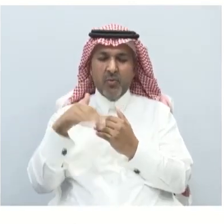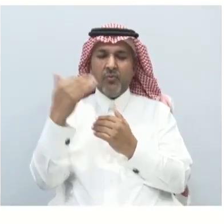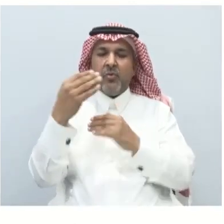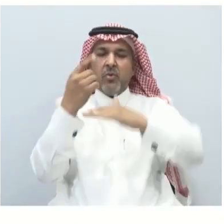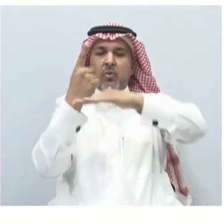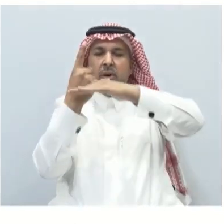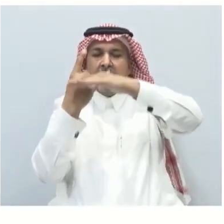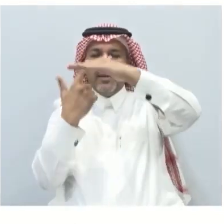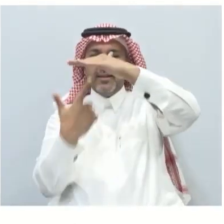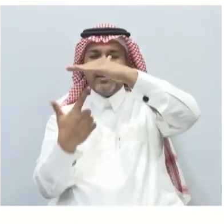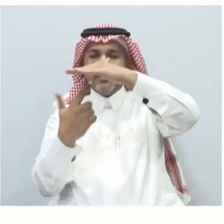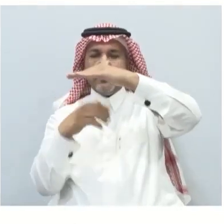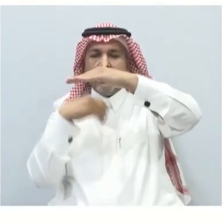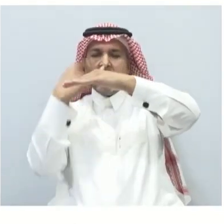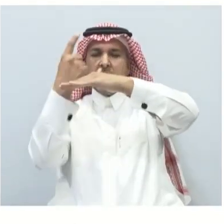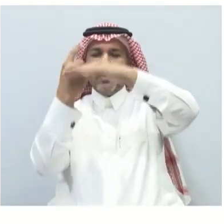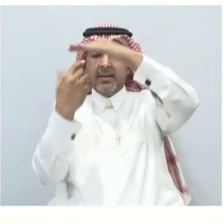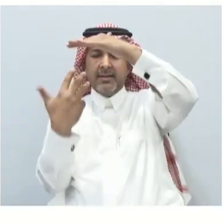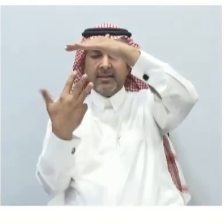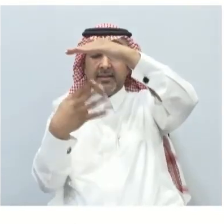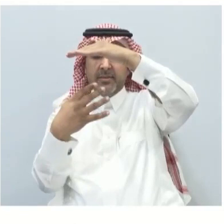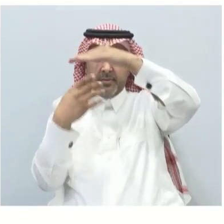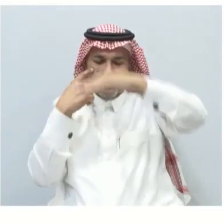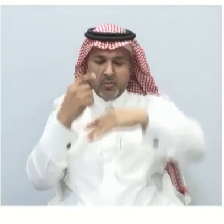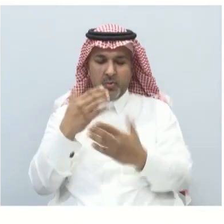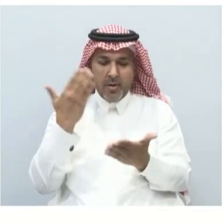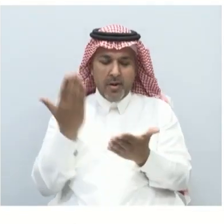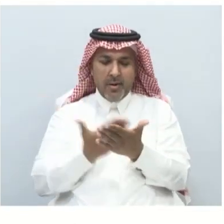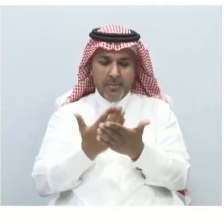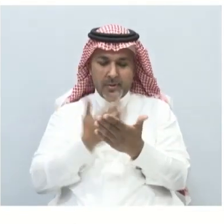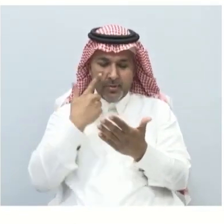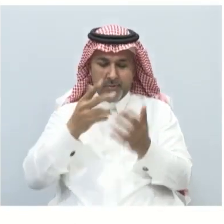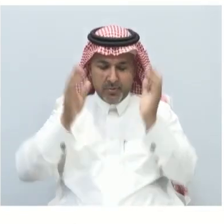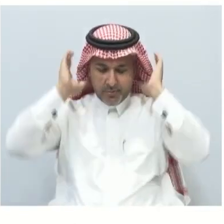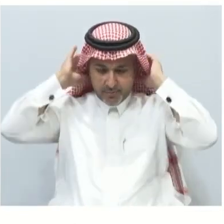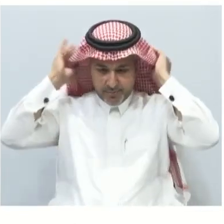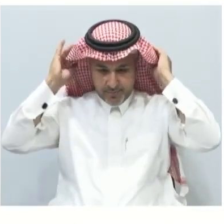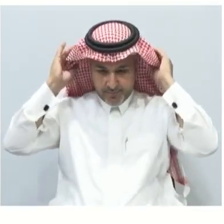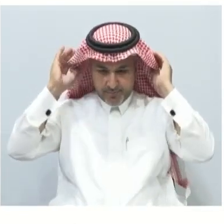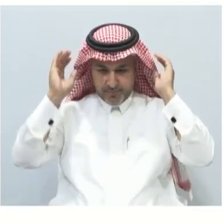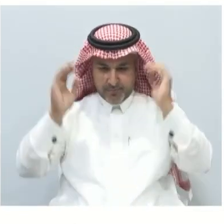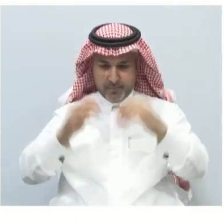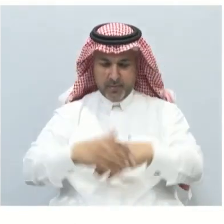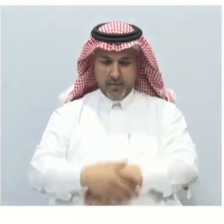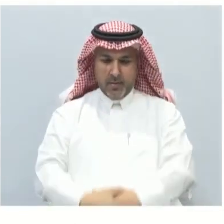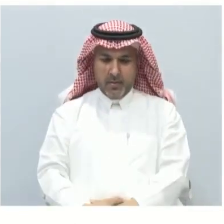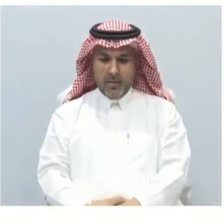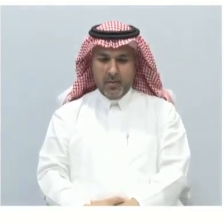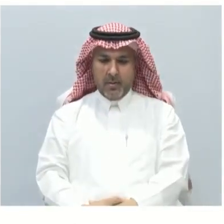واحد على تسعه واربعين لما نجي امثلها بضع اللي هو المقطع واي نفسه وبعدين